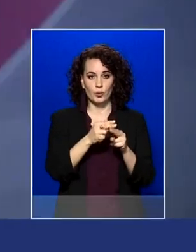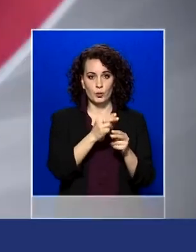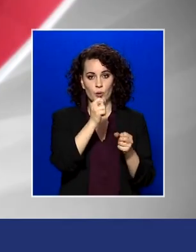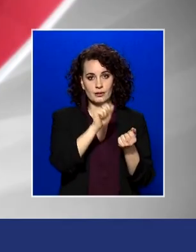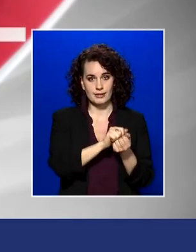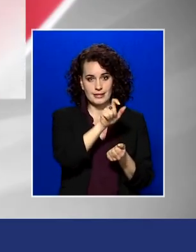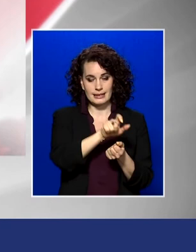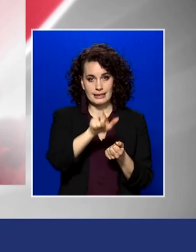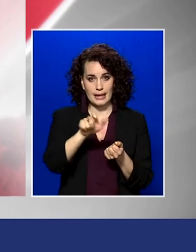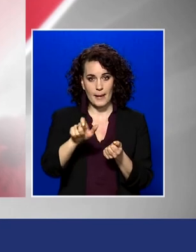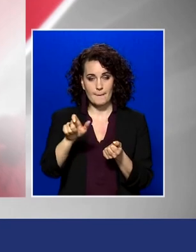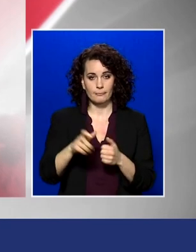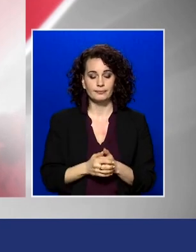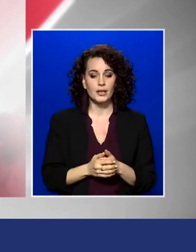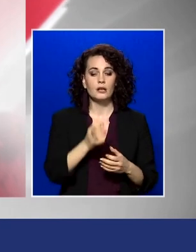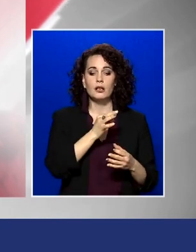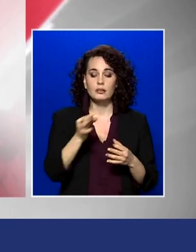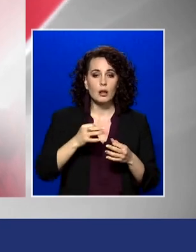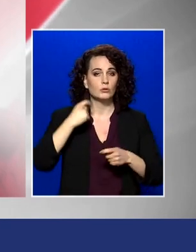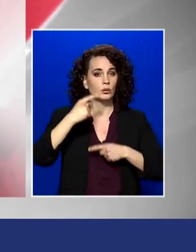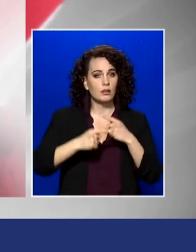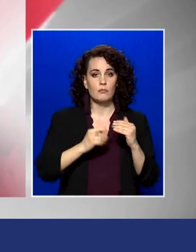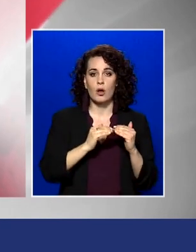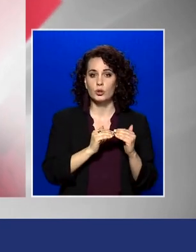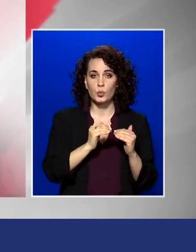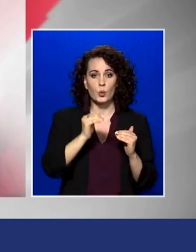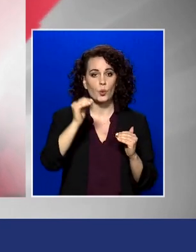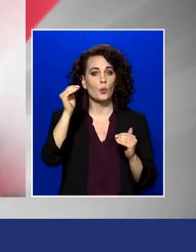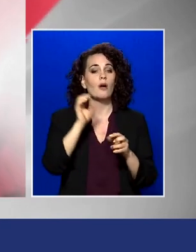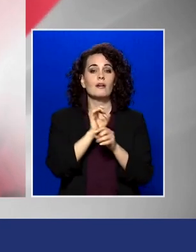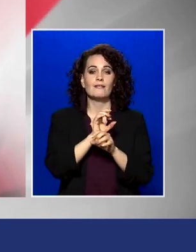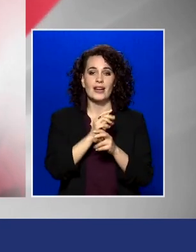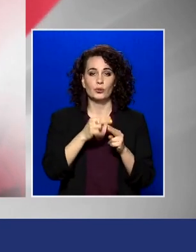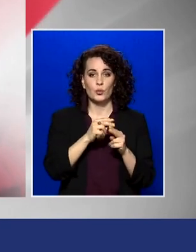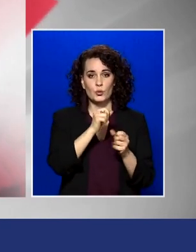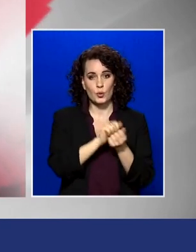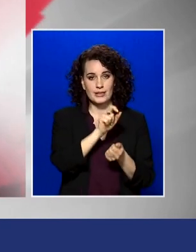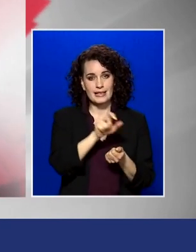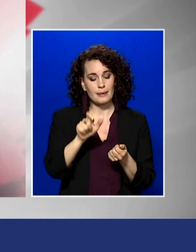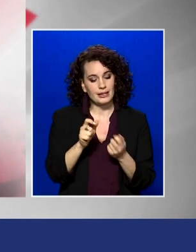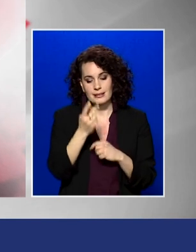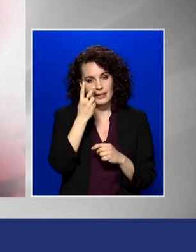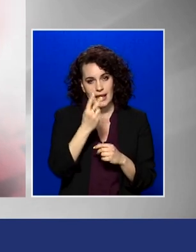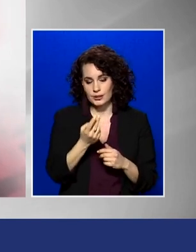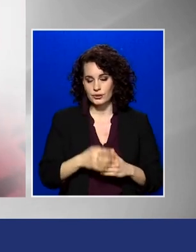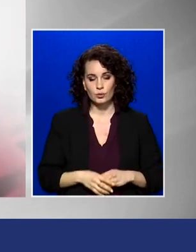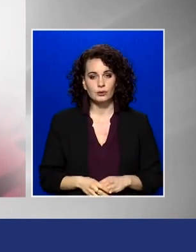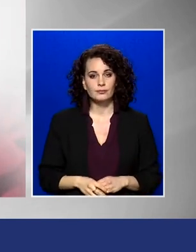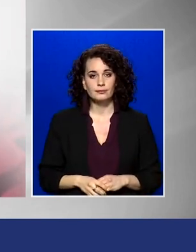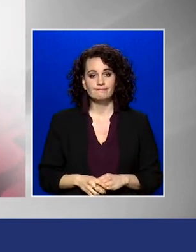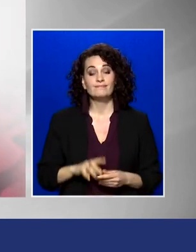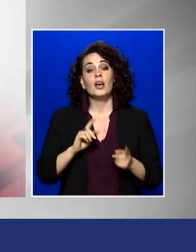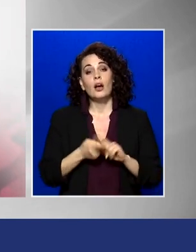száma. Napról napra növekszik a fertőzöttek száma, láthatjuk, azonban